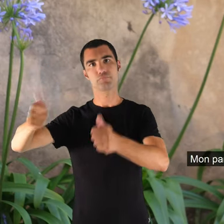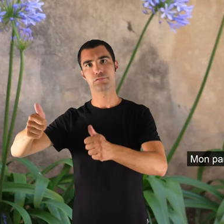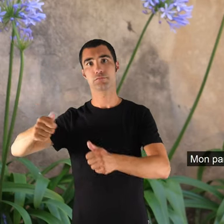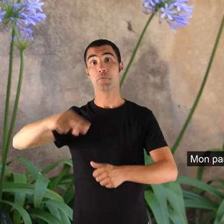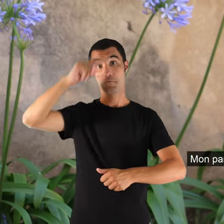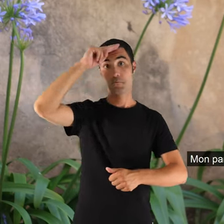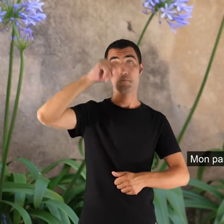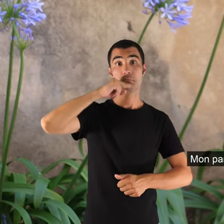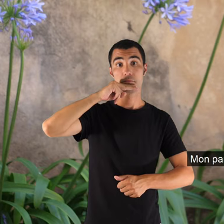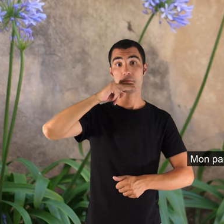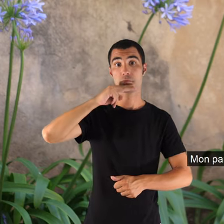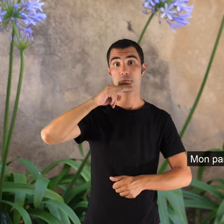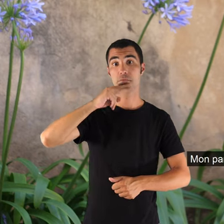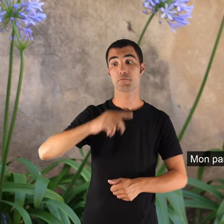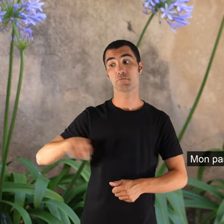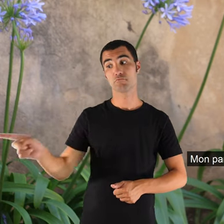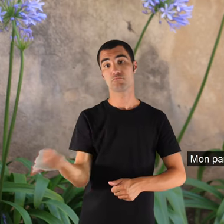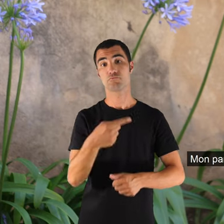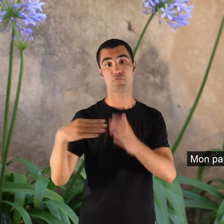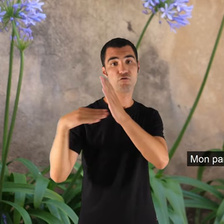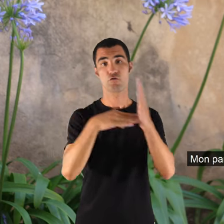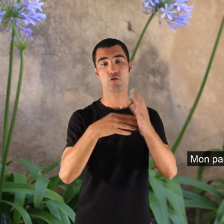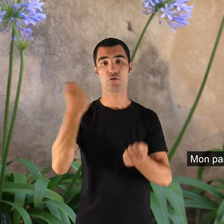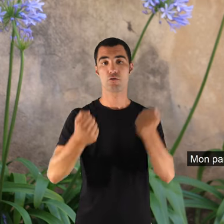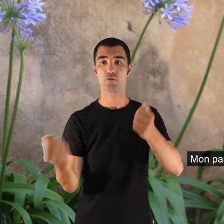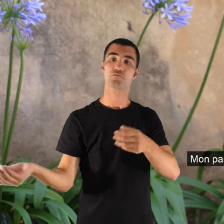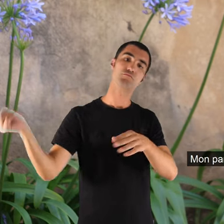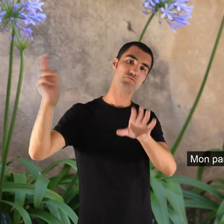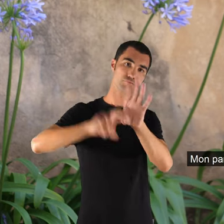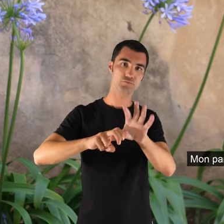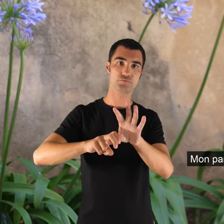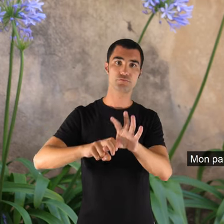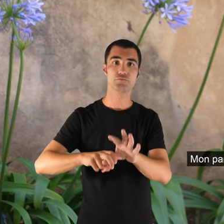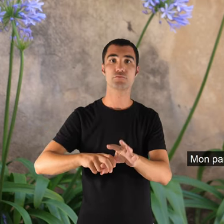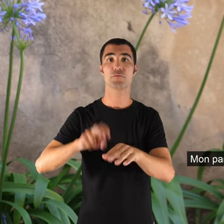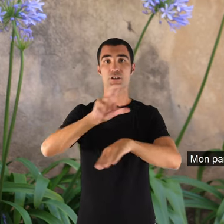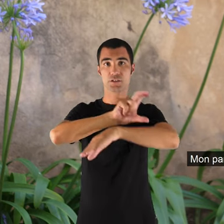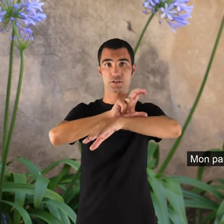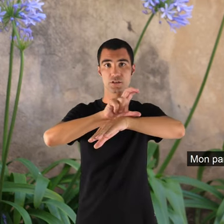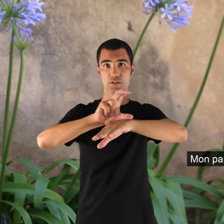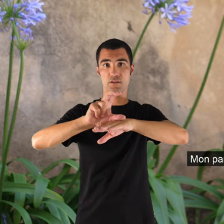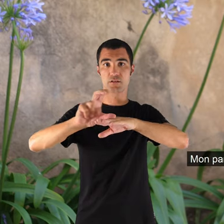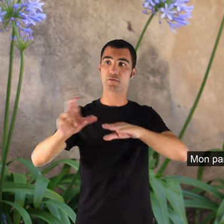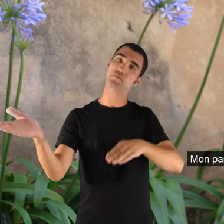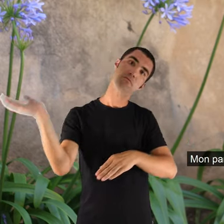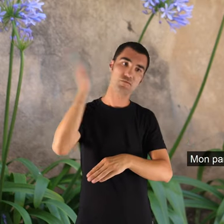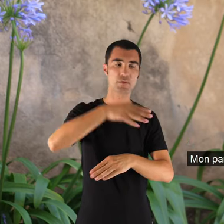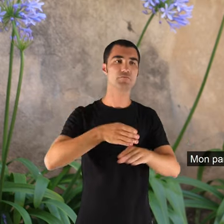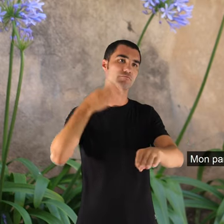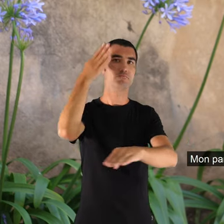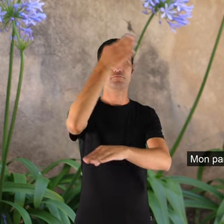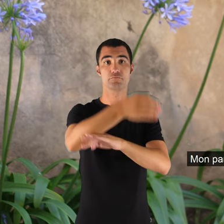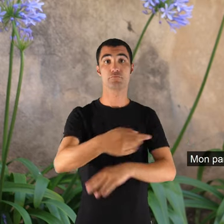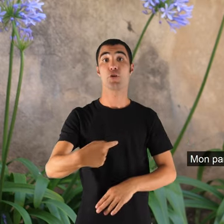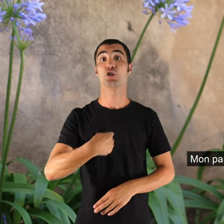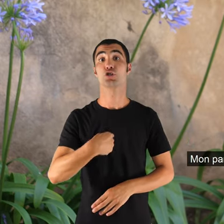doncs, el posaven dins d'una furgoneta que hi havia, en su tramvia, i el m'anduem cap allà. I